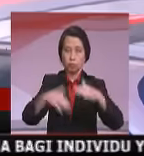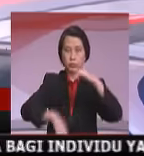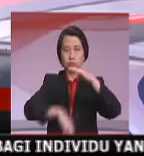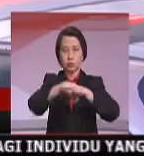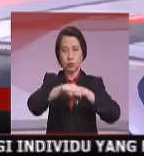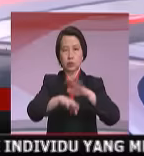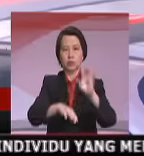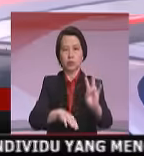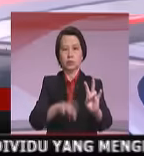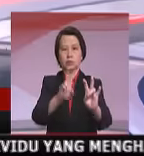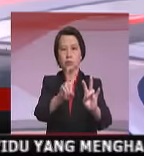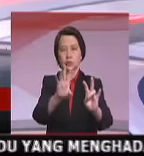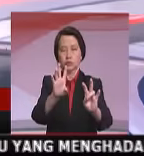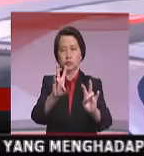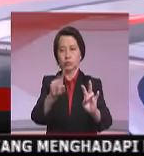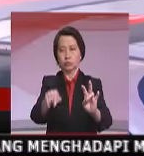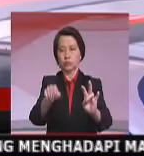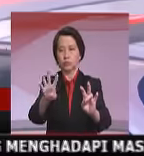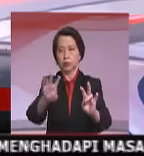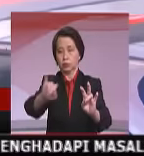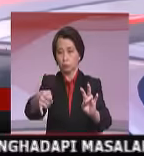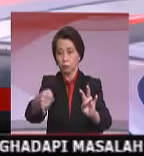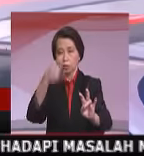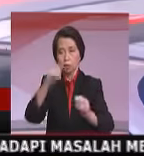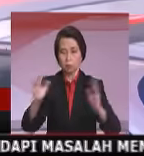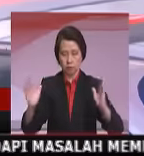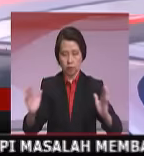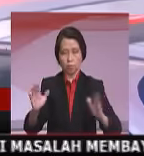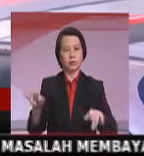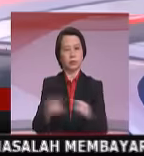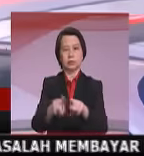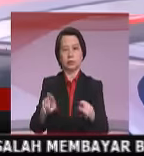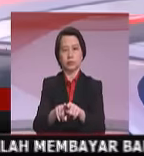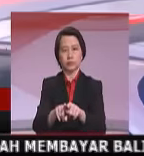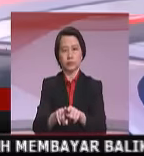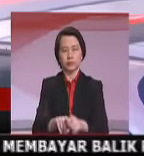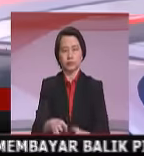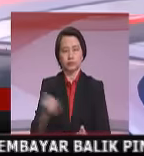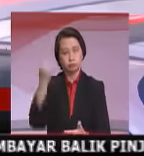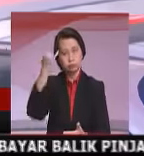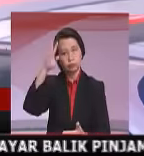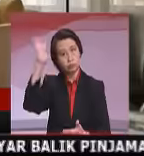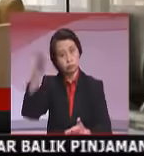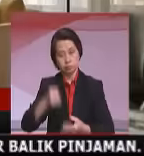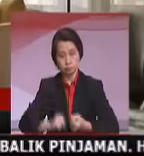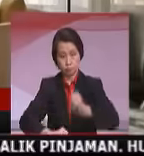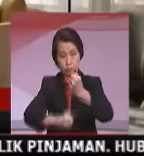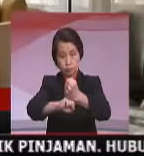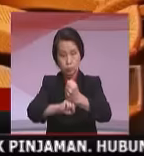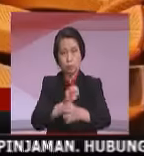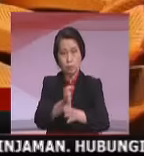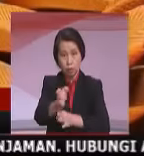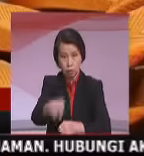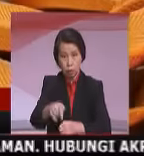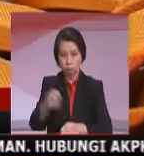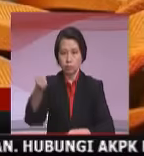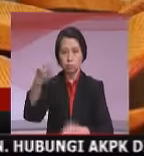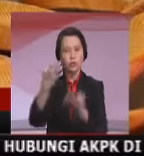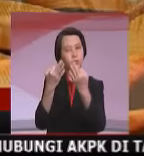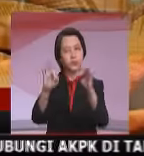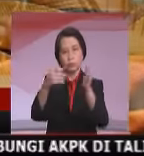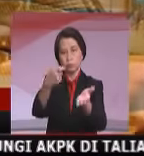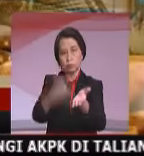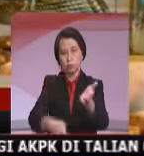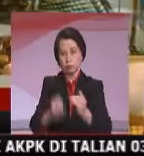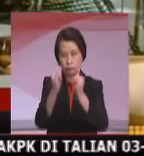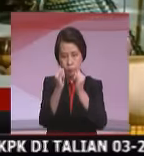mencecah RM727.4 juta ringgit untuk tempoh sama. Antara inisiatif lain bagi menyokong sektor itu termasuk pelepasan cukai